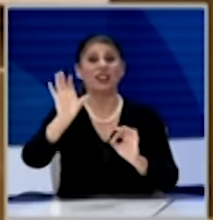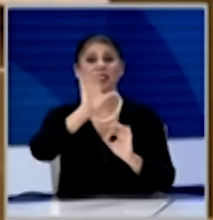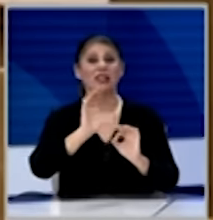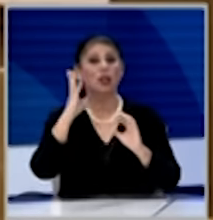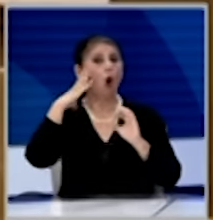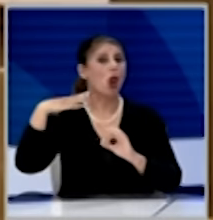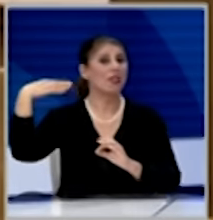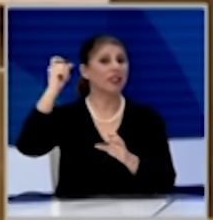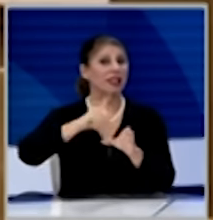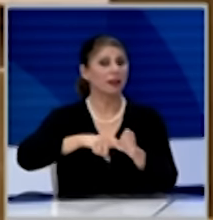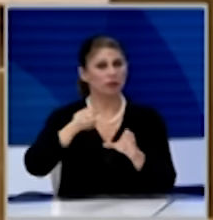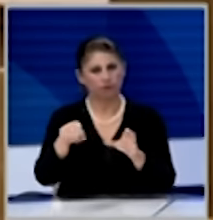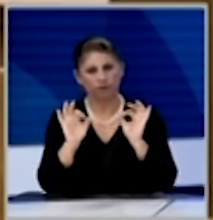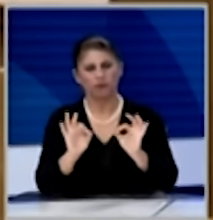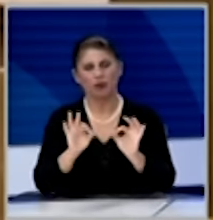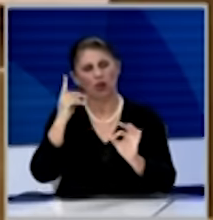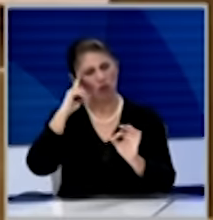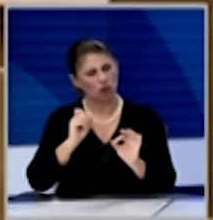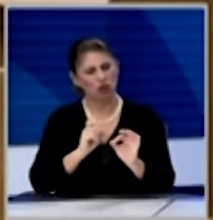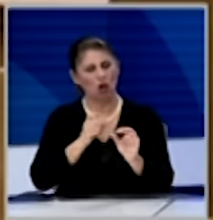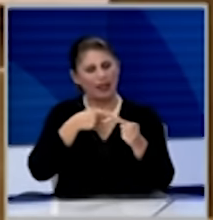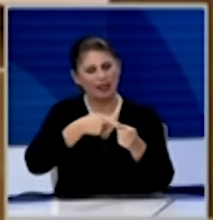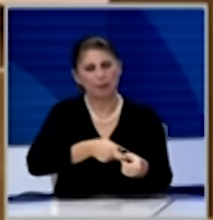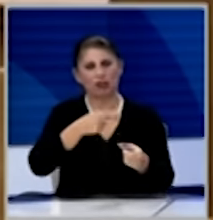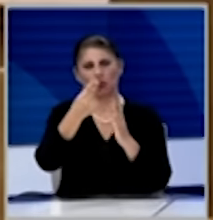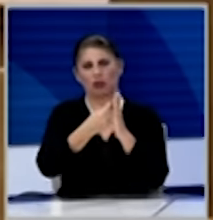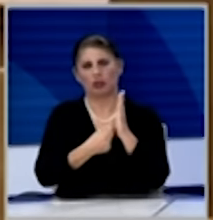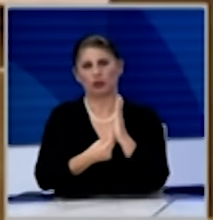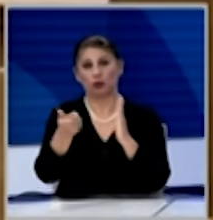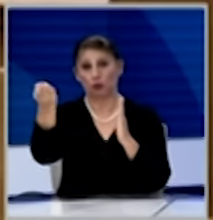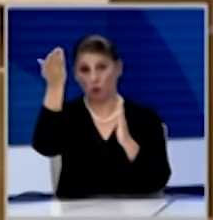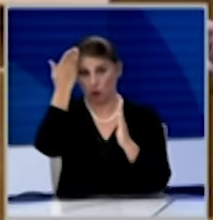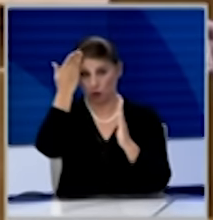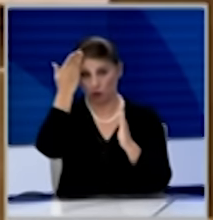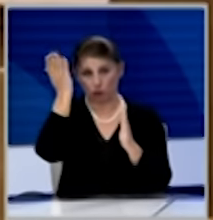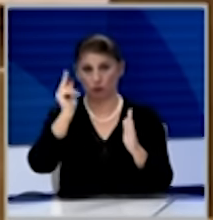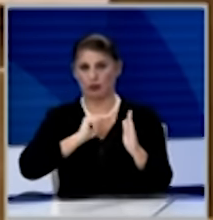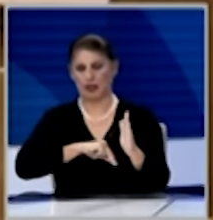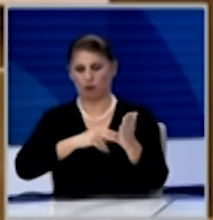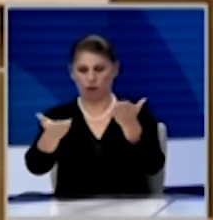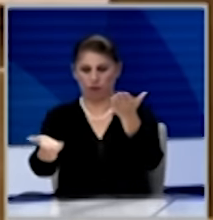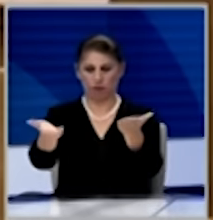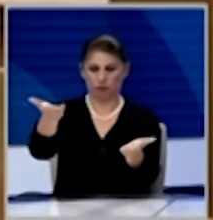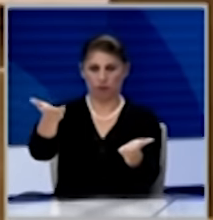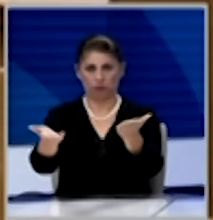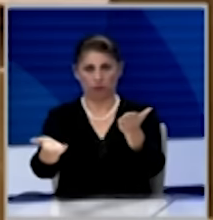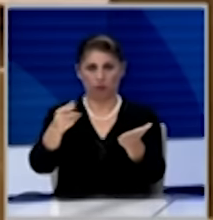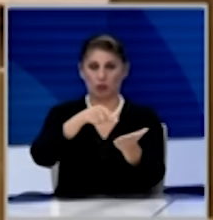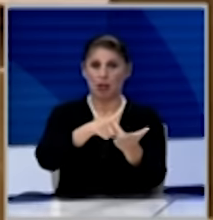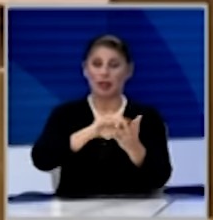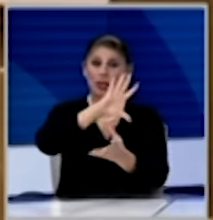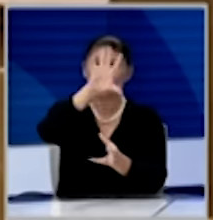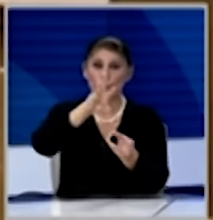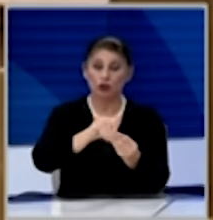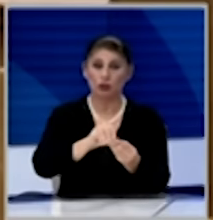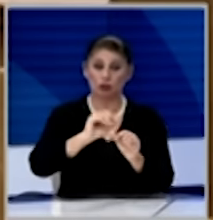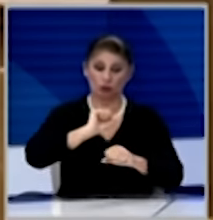από το γνωστό εγκληματικό κριτήριο του κόστους οφέλους για το σύνολο των έργων και